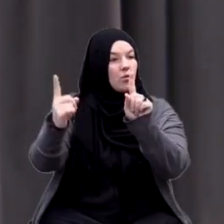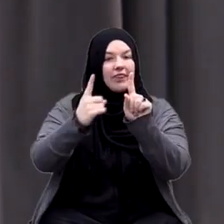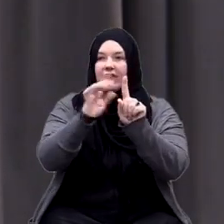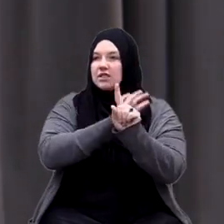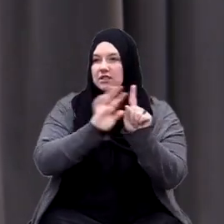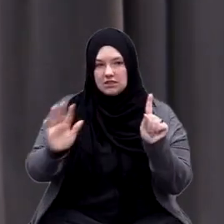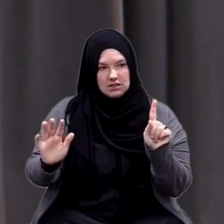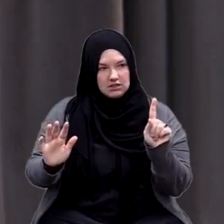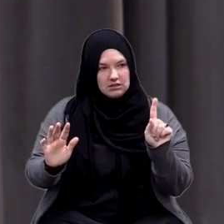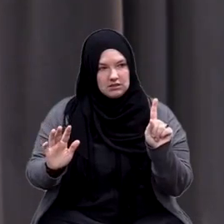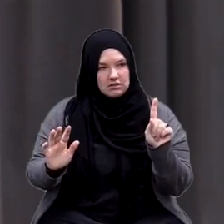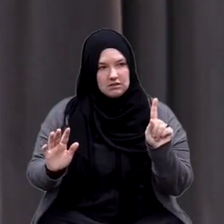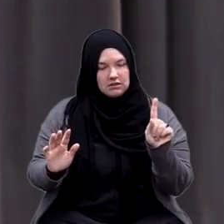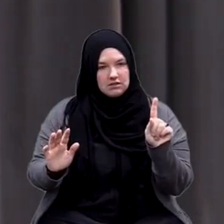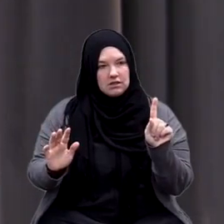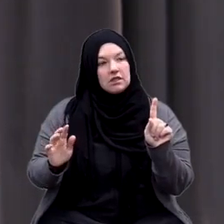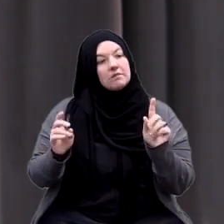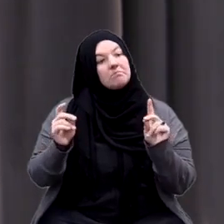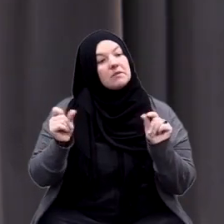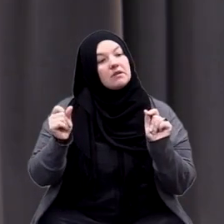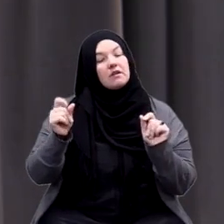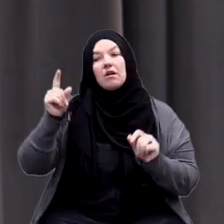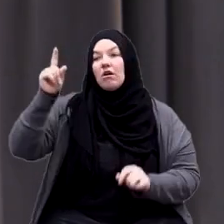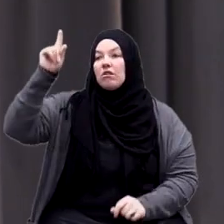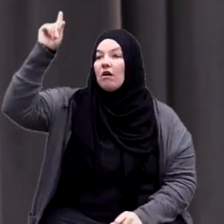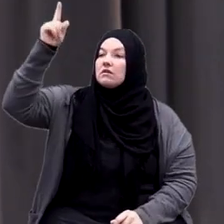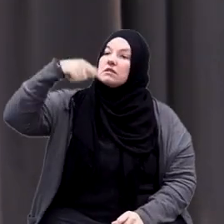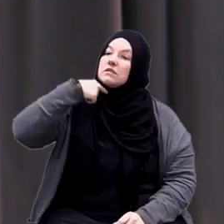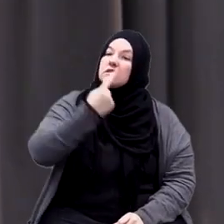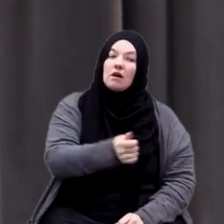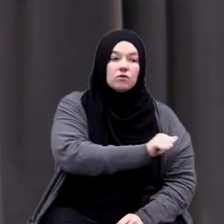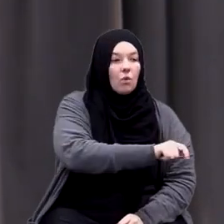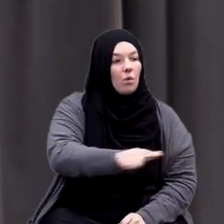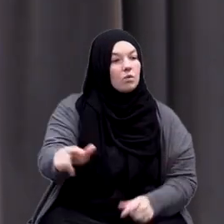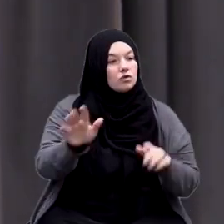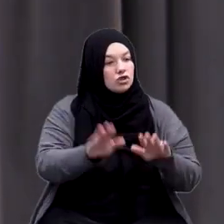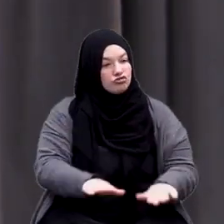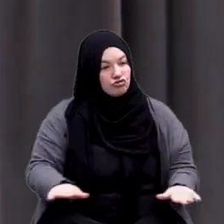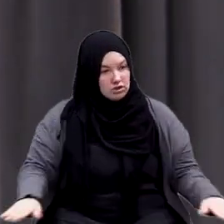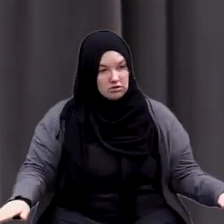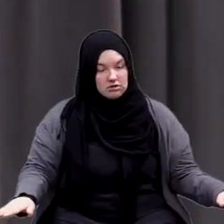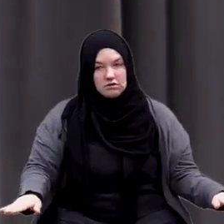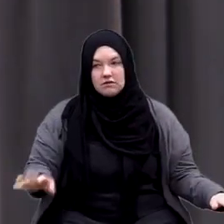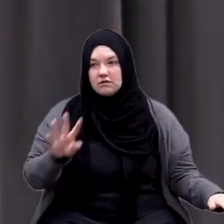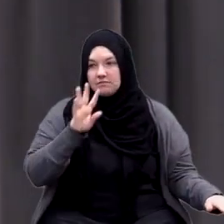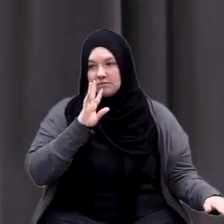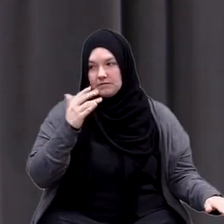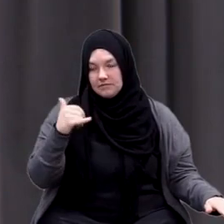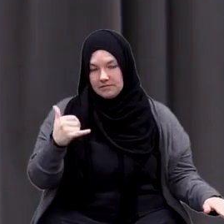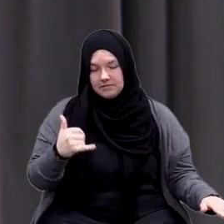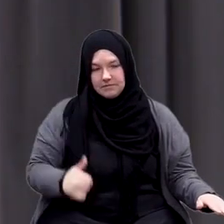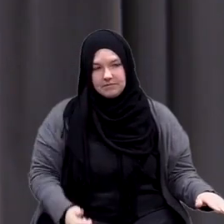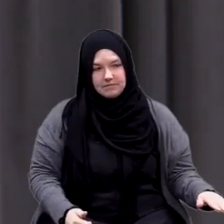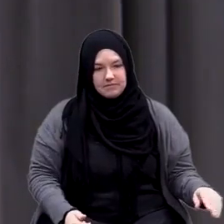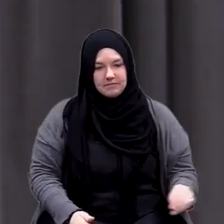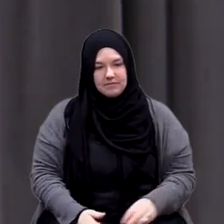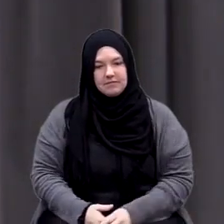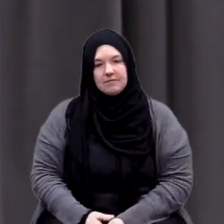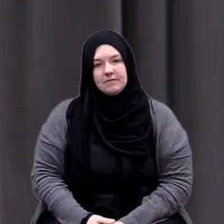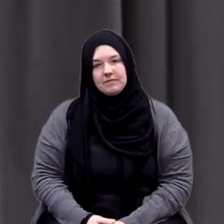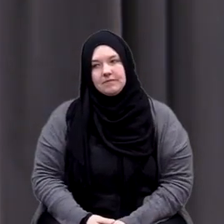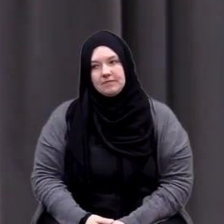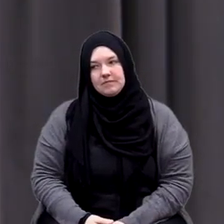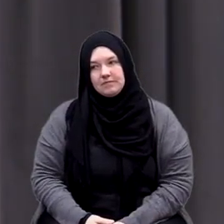Then immediately Allah subhanahu wa ta'ala tells all children, وَوَصَّيْنَا الْإِنسَانَ